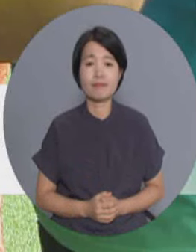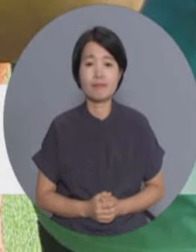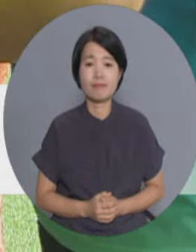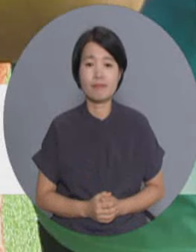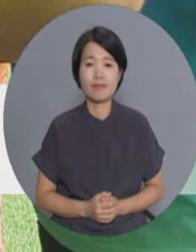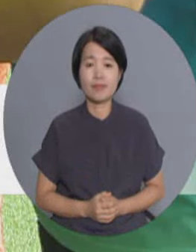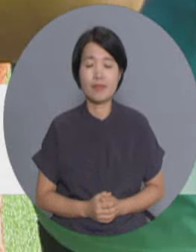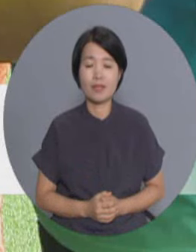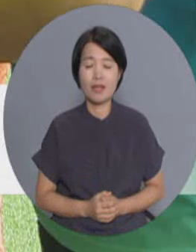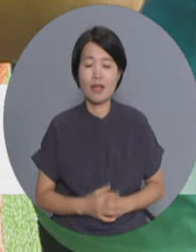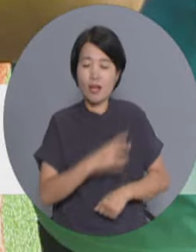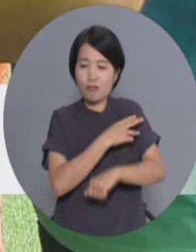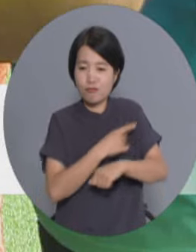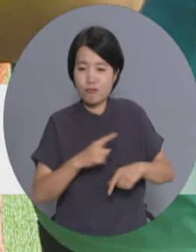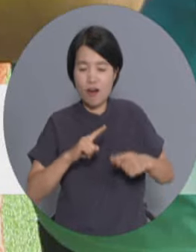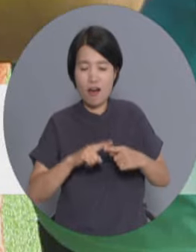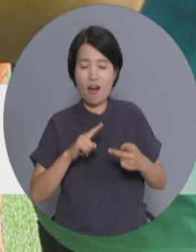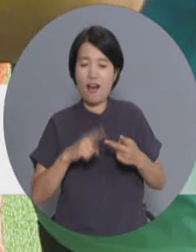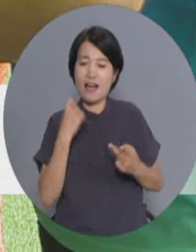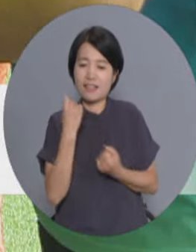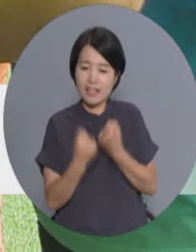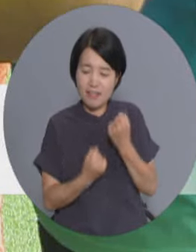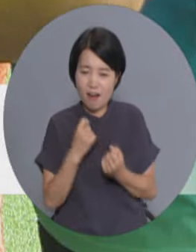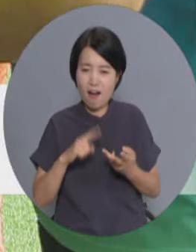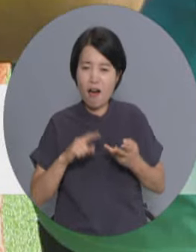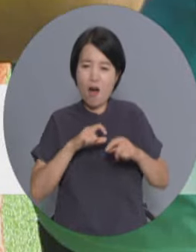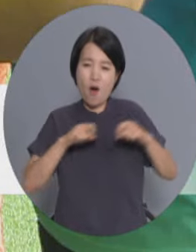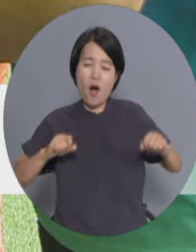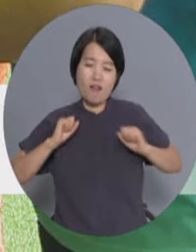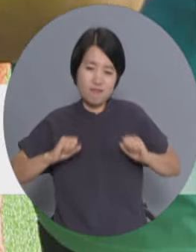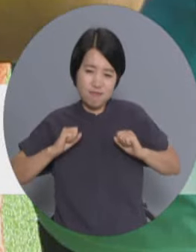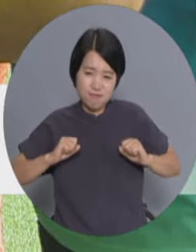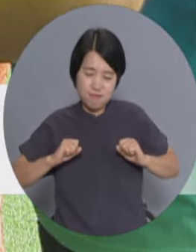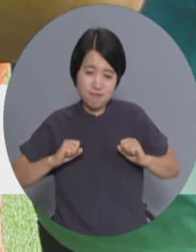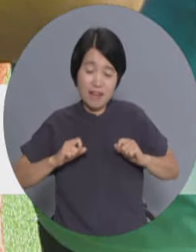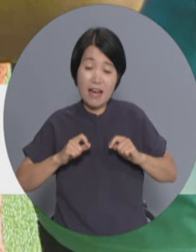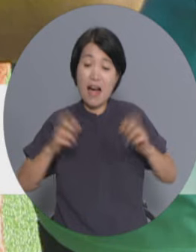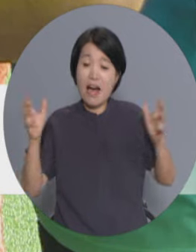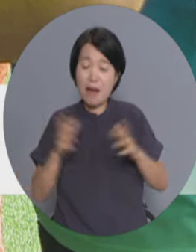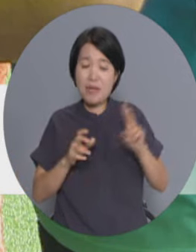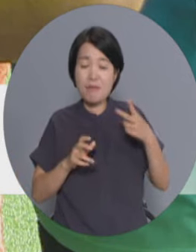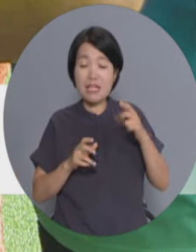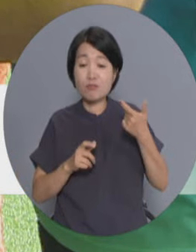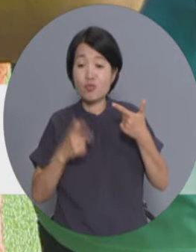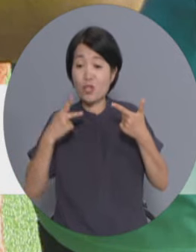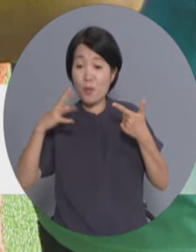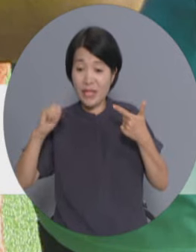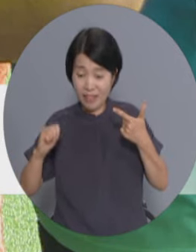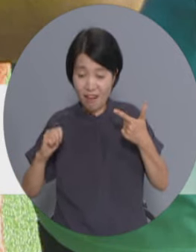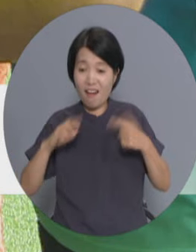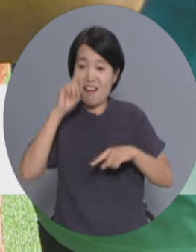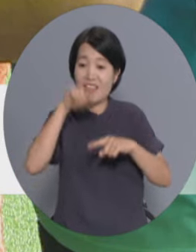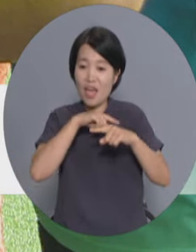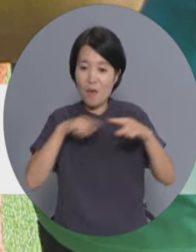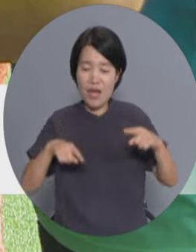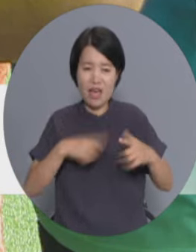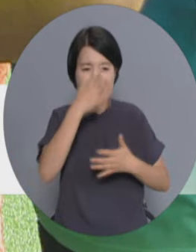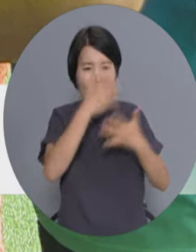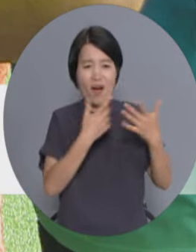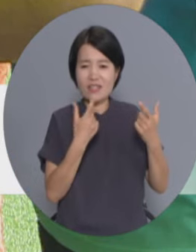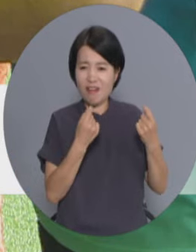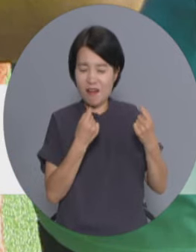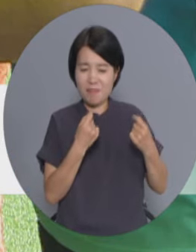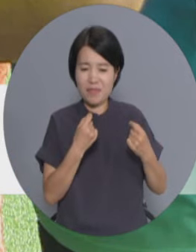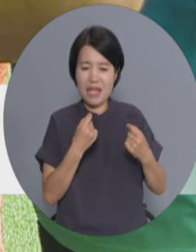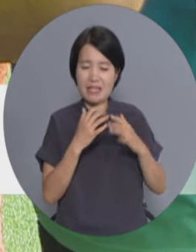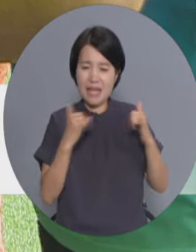오직 수영과 자전거, 마라톤으로만 226km를 내달려야 철인이 되는 대회. 영화처럼 인간의